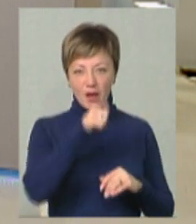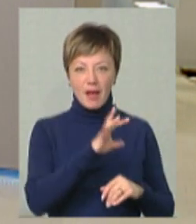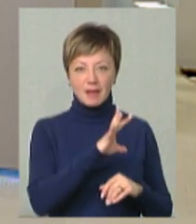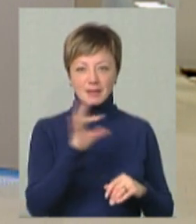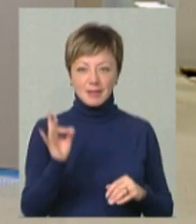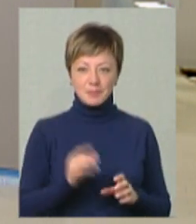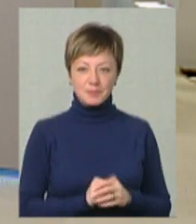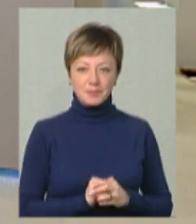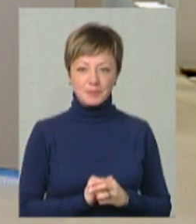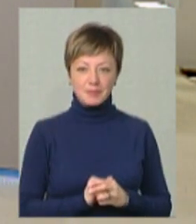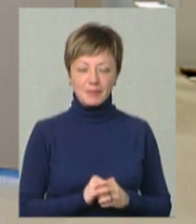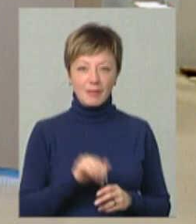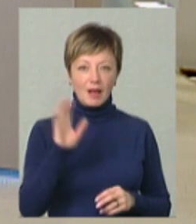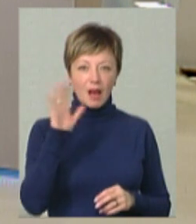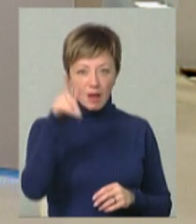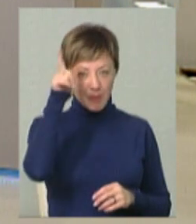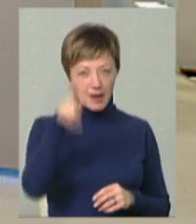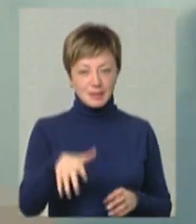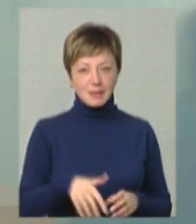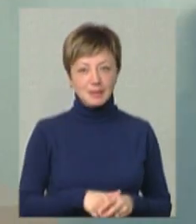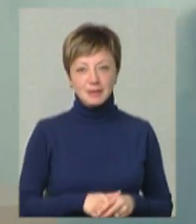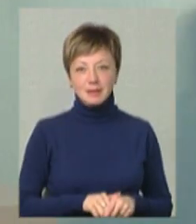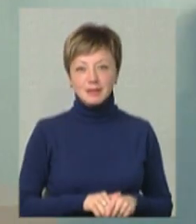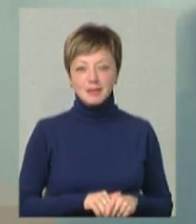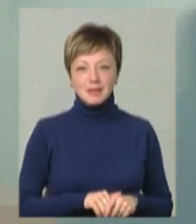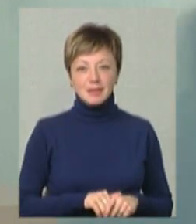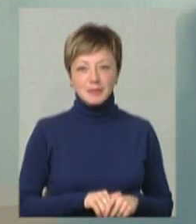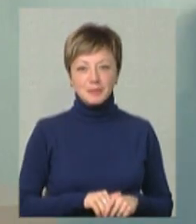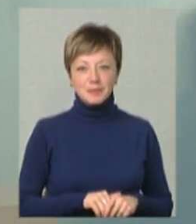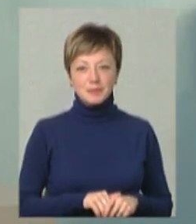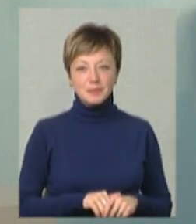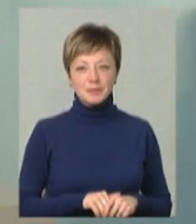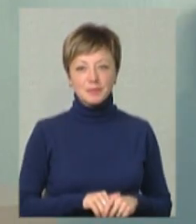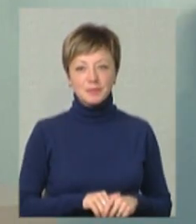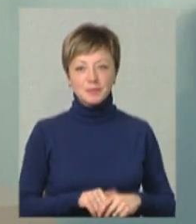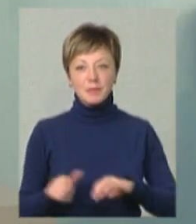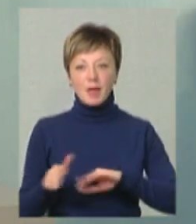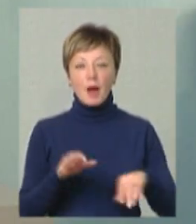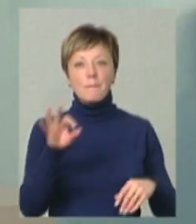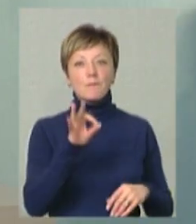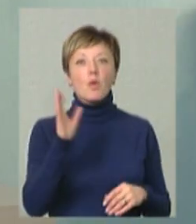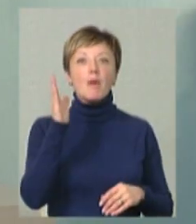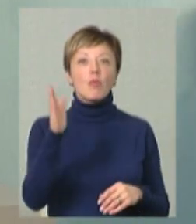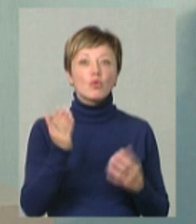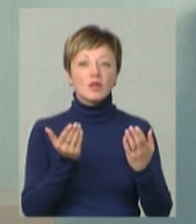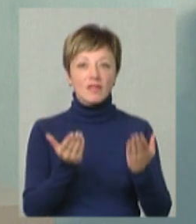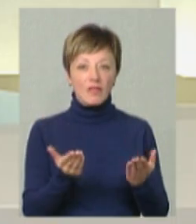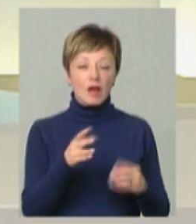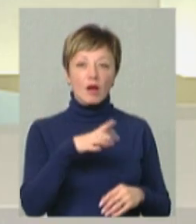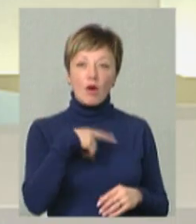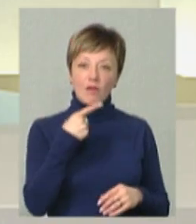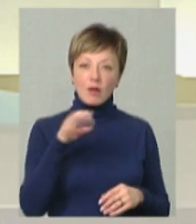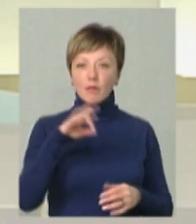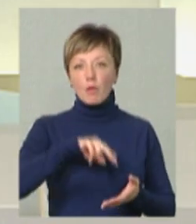Так, так. Хай їм грець. Ну, про майбутнє. Ви так уже трошечки говорили